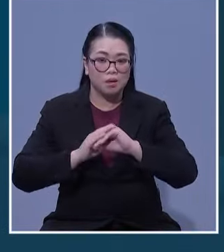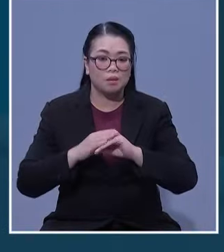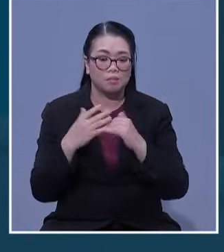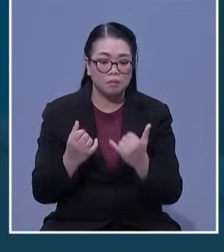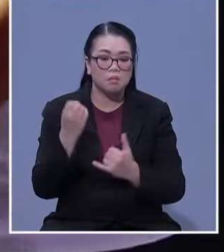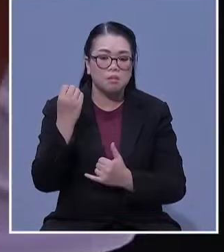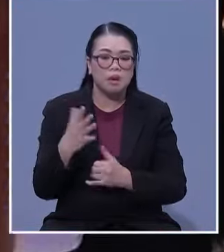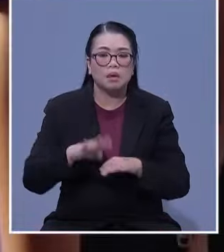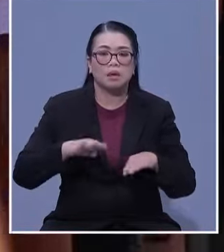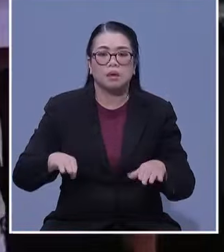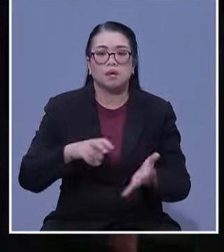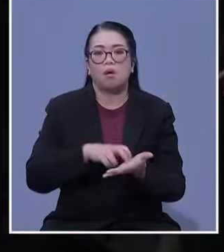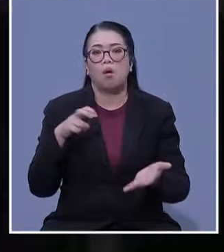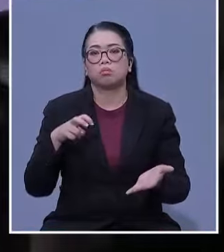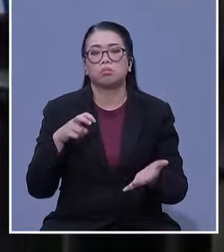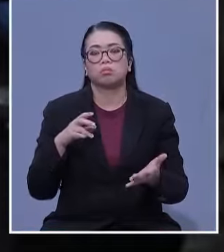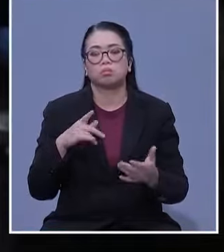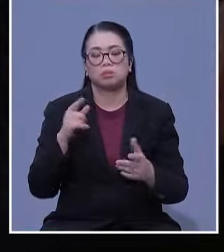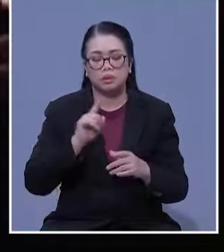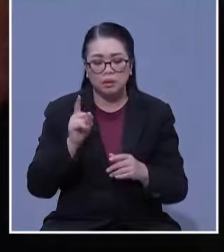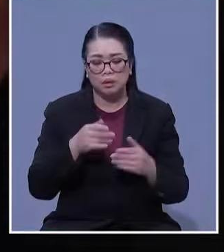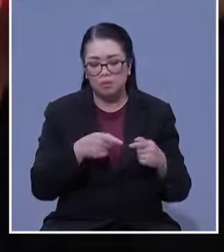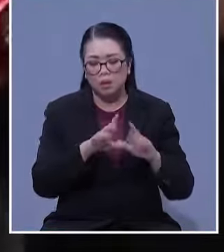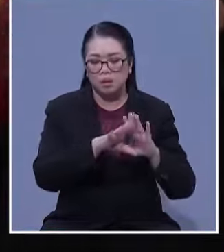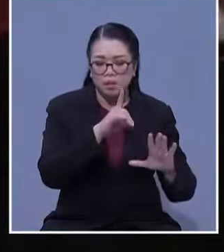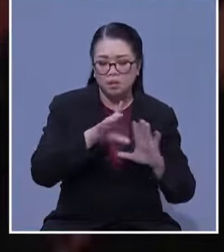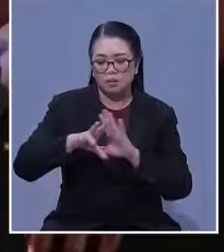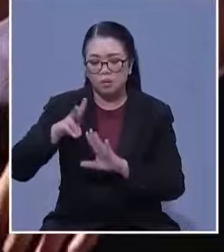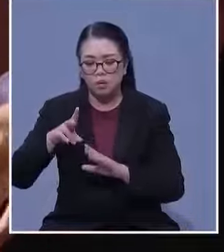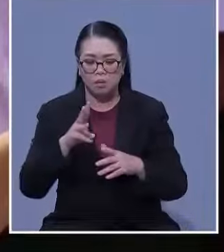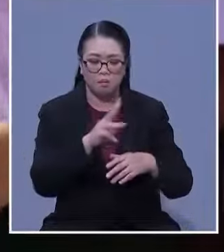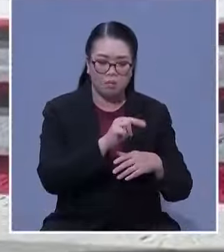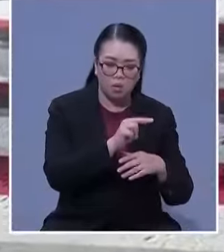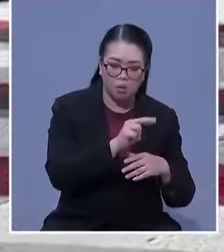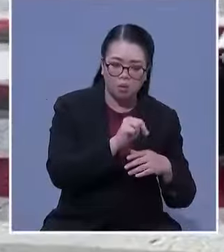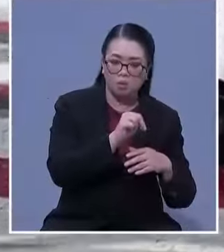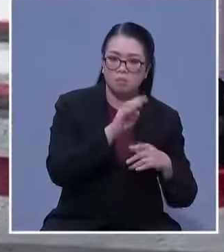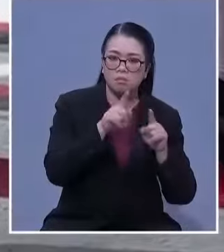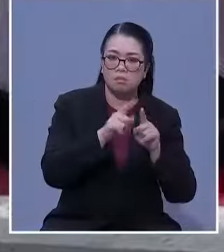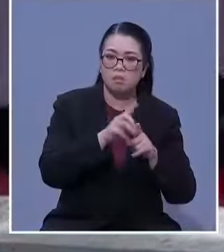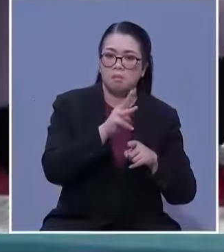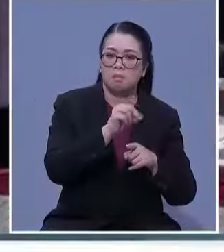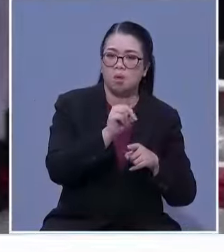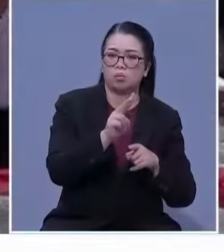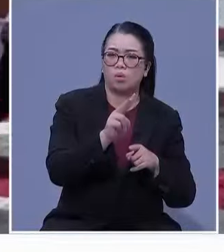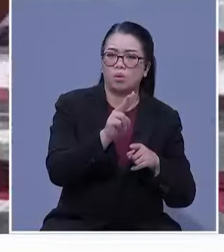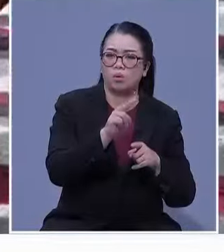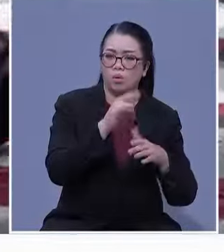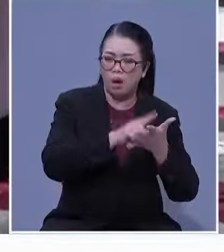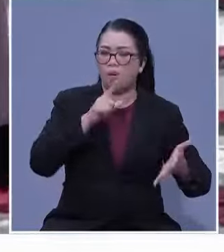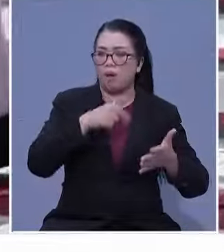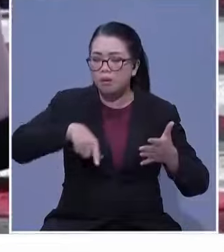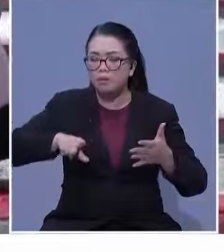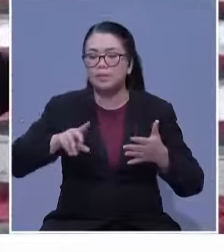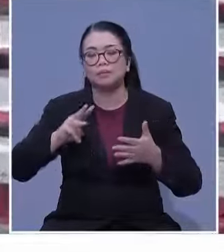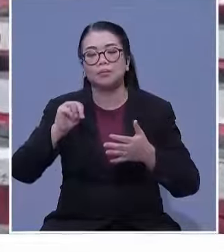ส่วนใหญ่เด็กจะออกกลางครันในช่วงรอยต่อระหว่างมัธยมต้นไปสู่มัธยมปลายแต่ปัจจุบันนี้พบ